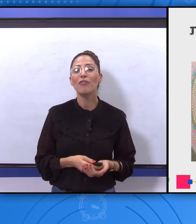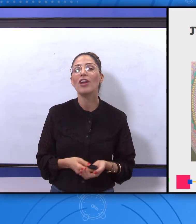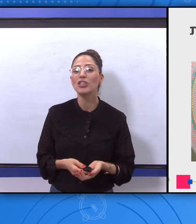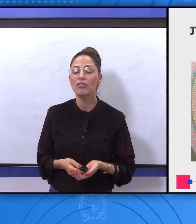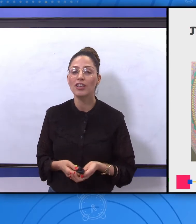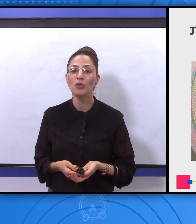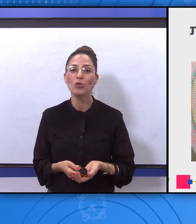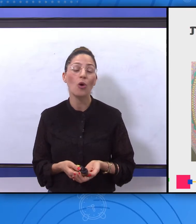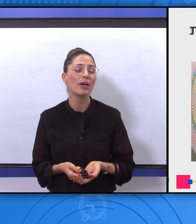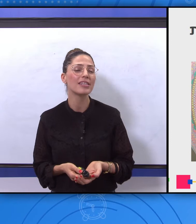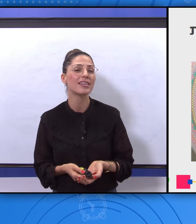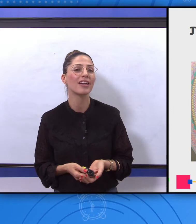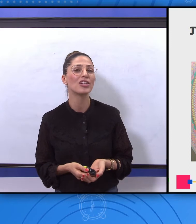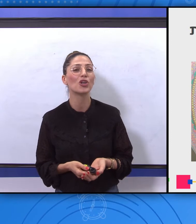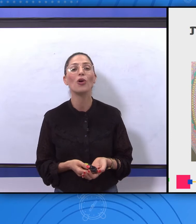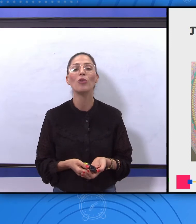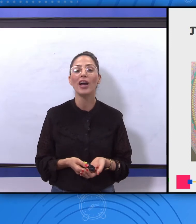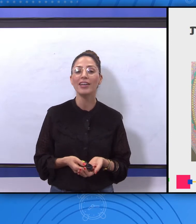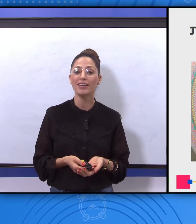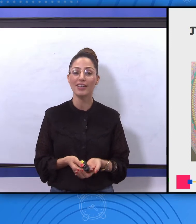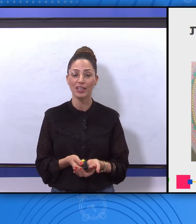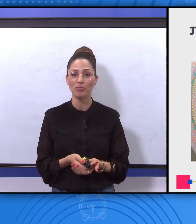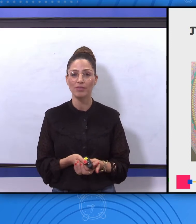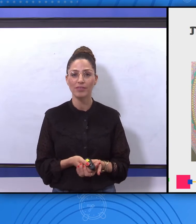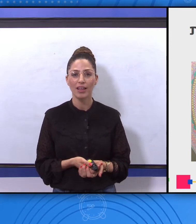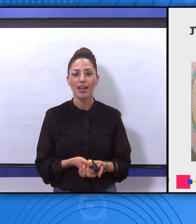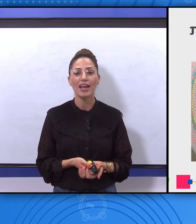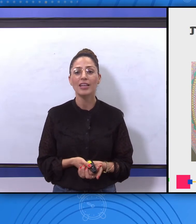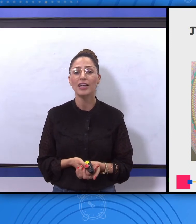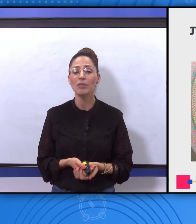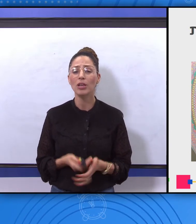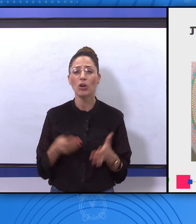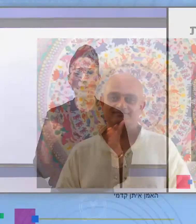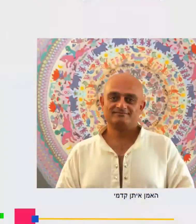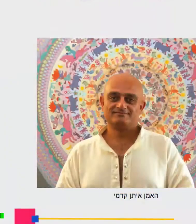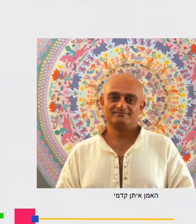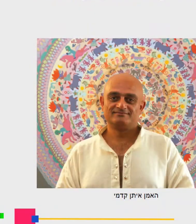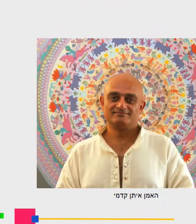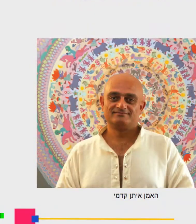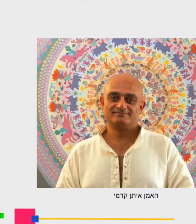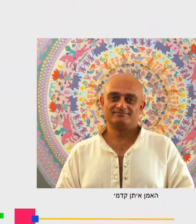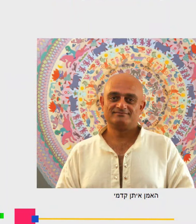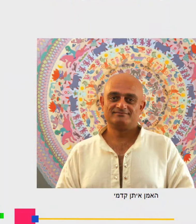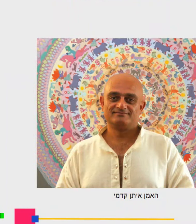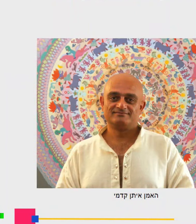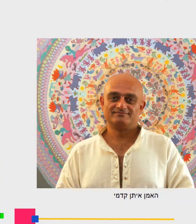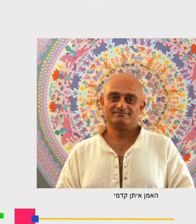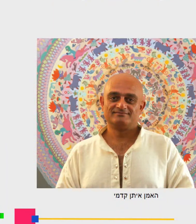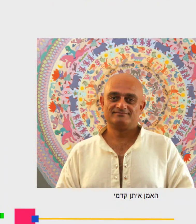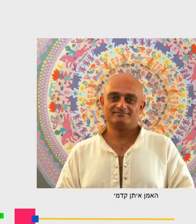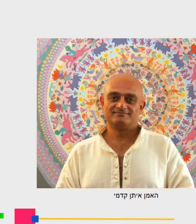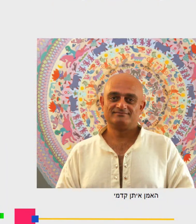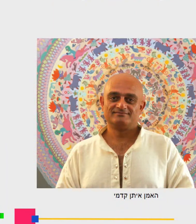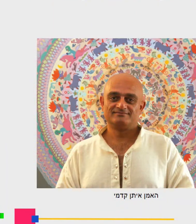האומן הנפלא שלפנינו הוא אומן ישראלי שקוראים לו איתן קדמי. איתן קדמי לא תמיד היה אומן. הוא